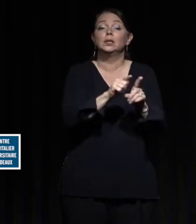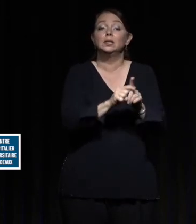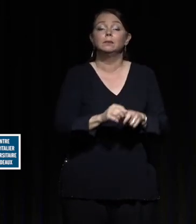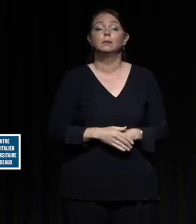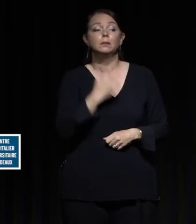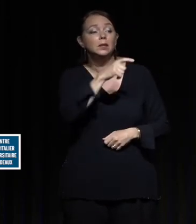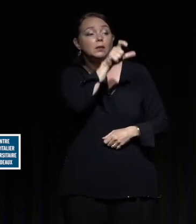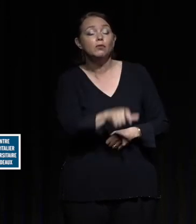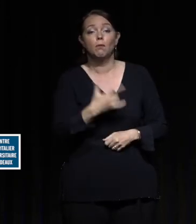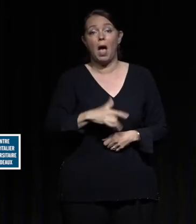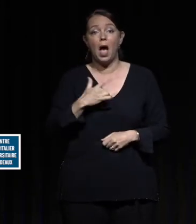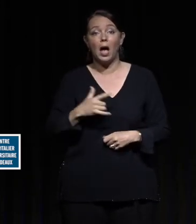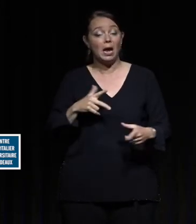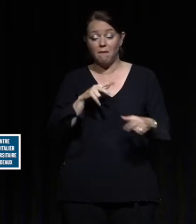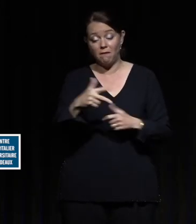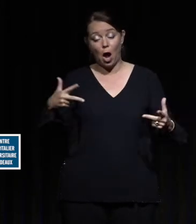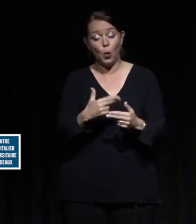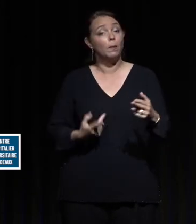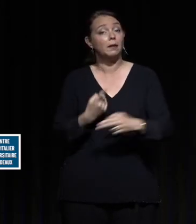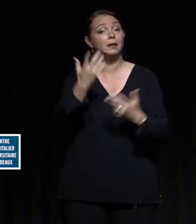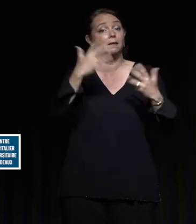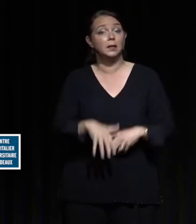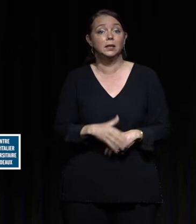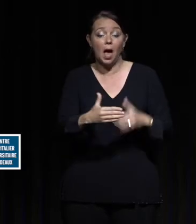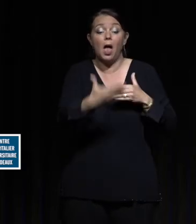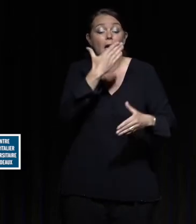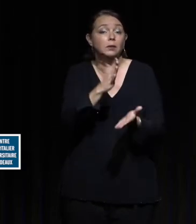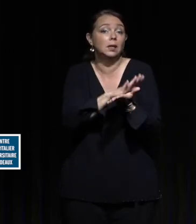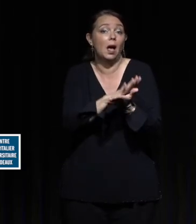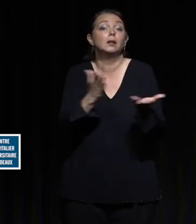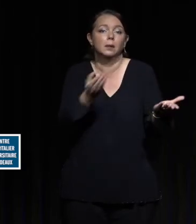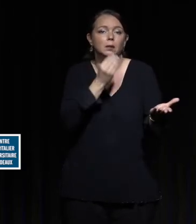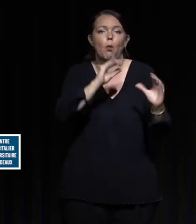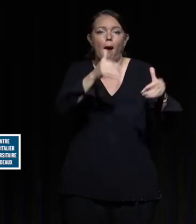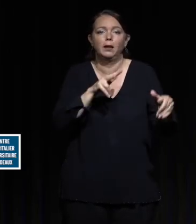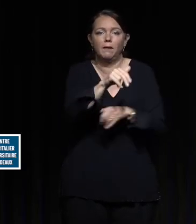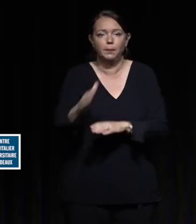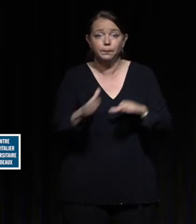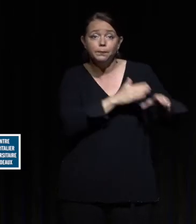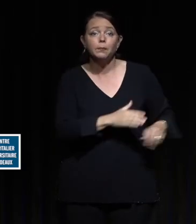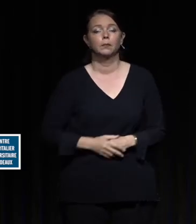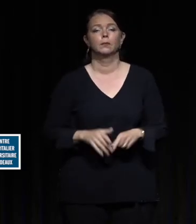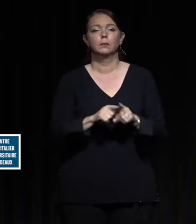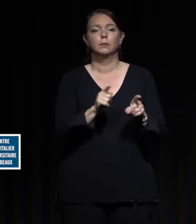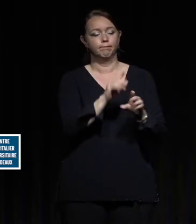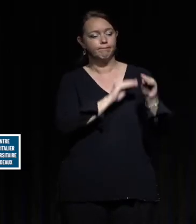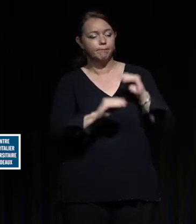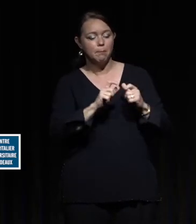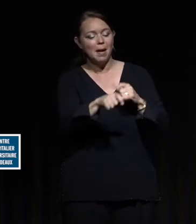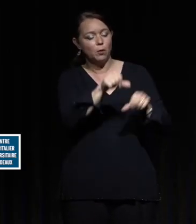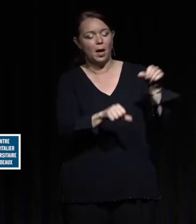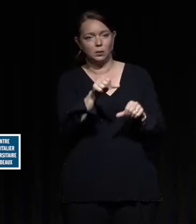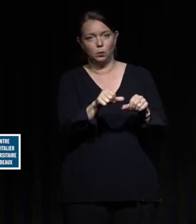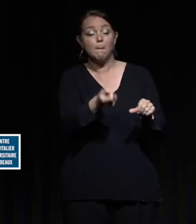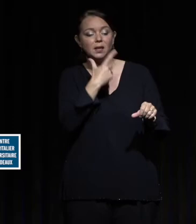arrivé à la ménopause, ça va s'arrêter. Et puis, c'est la grande question qu'on pose toujours, c'est l'efficacité du traitement médical post-opératoire.